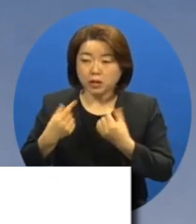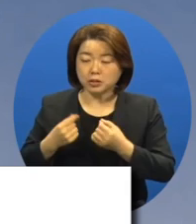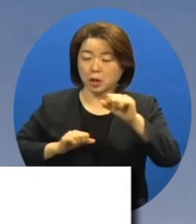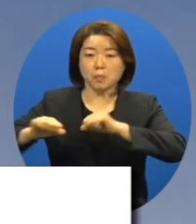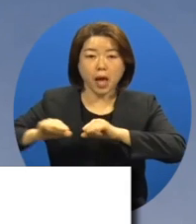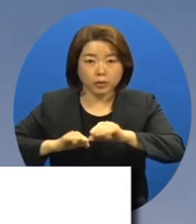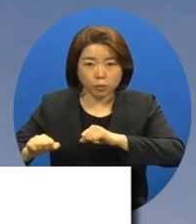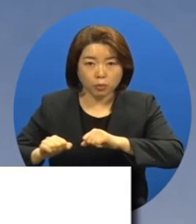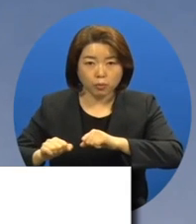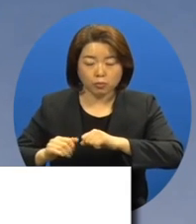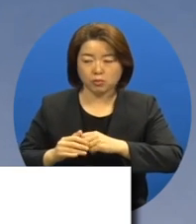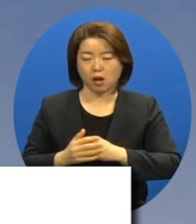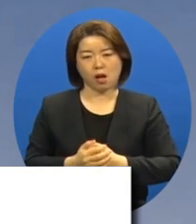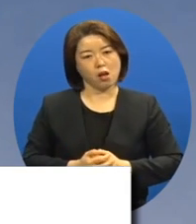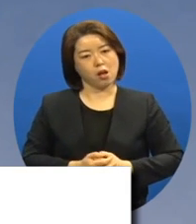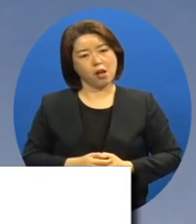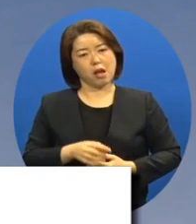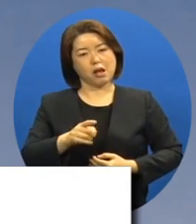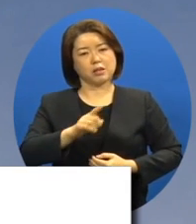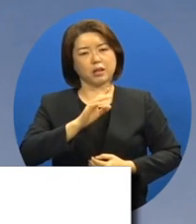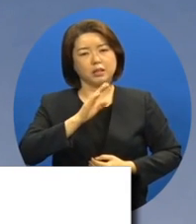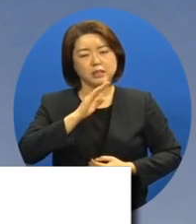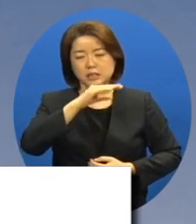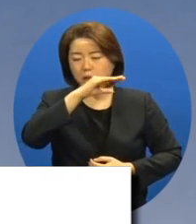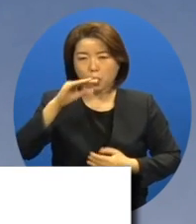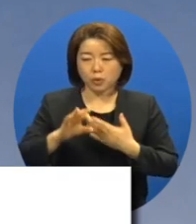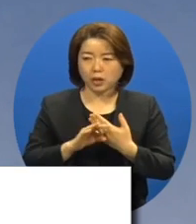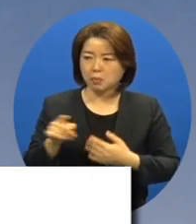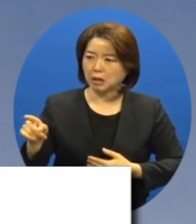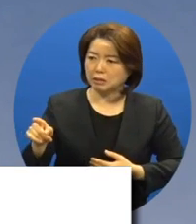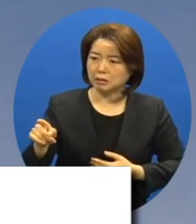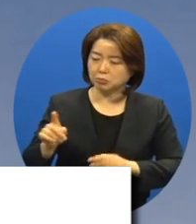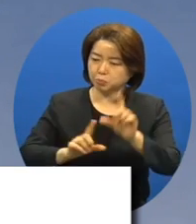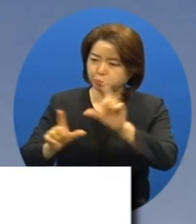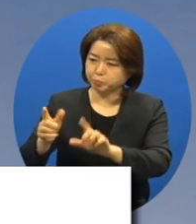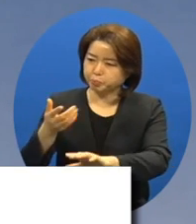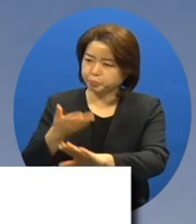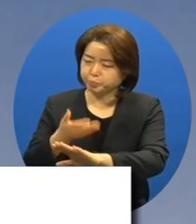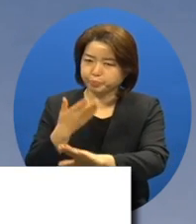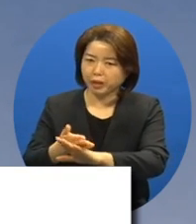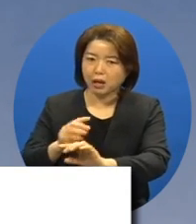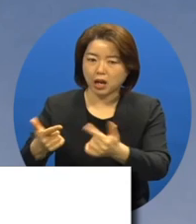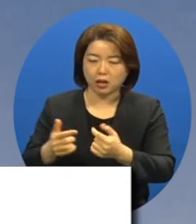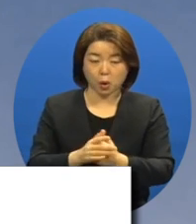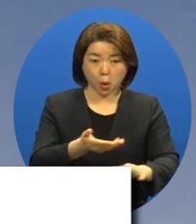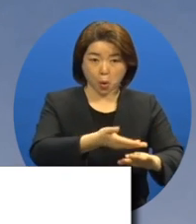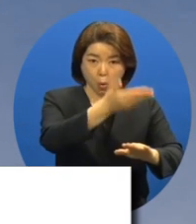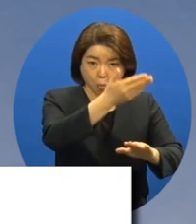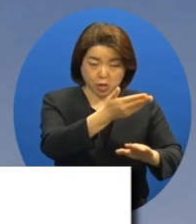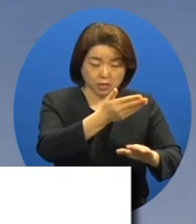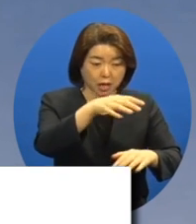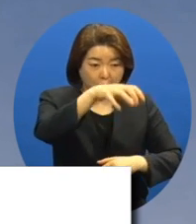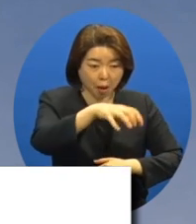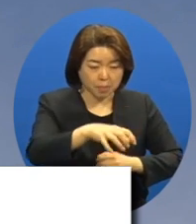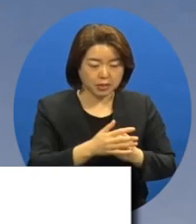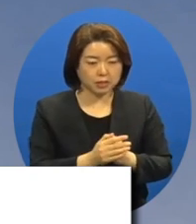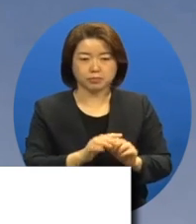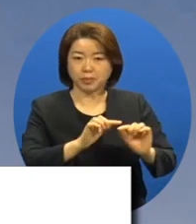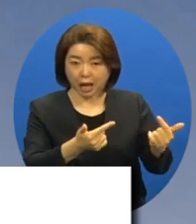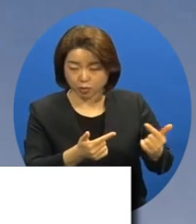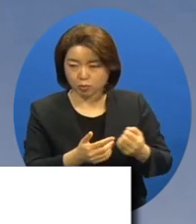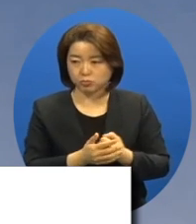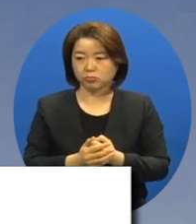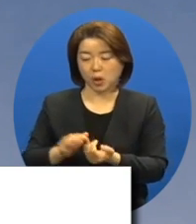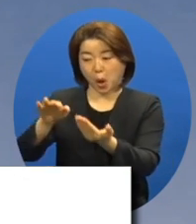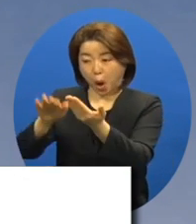그게 진짜 옳다면 이럴 수가 없잖아 그리고 윗사람에게 는 안하는 절하면서 후배들이